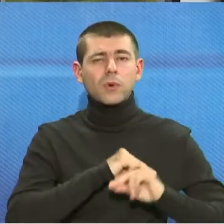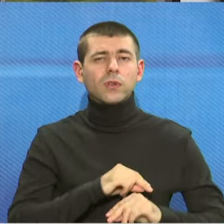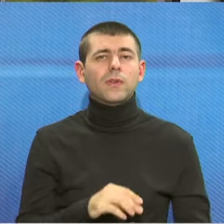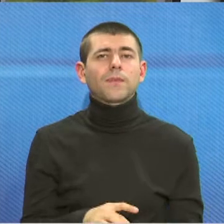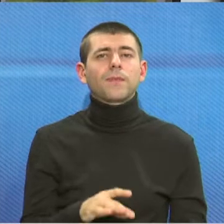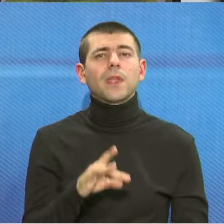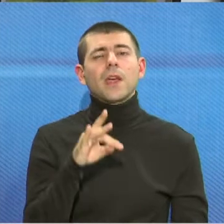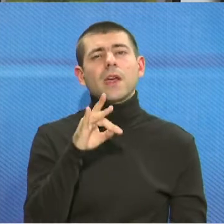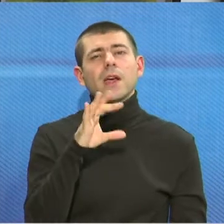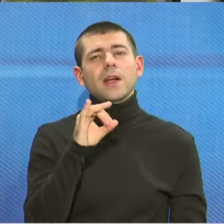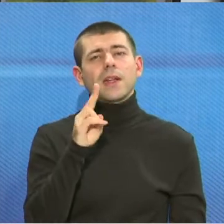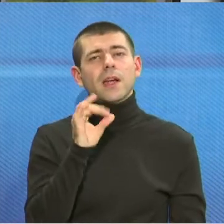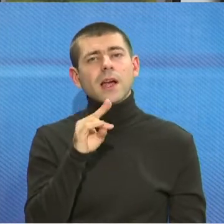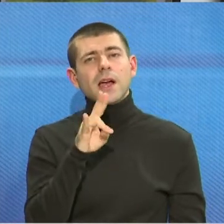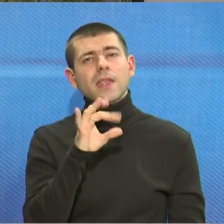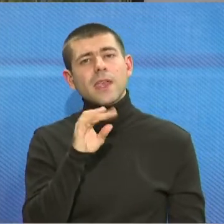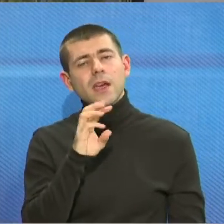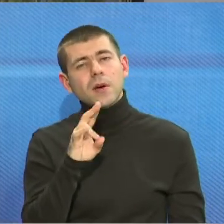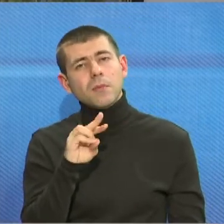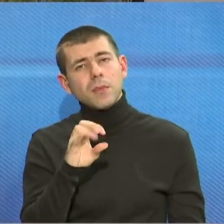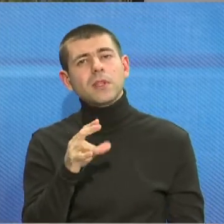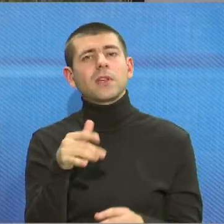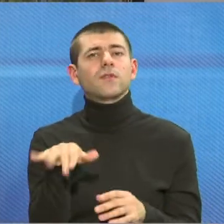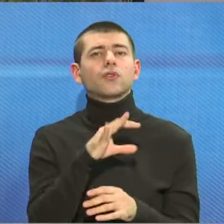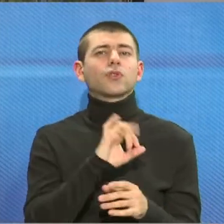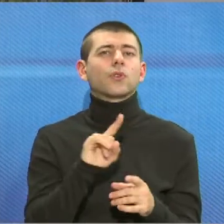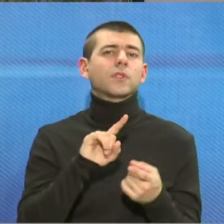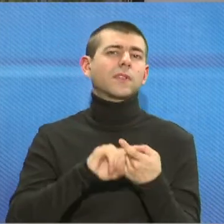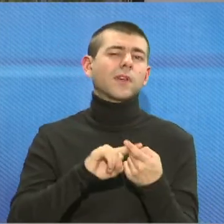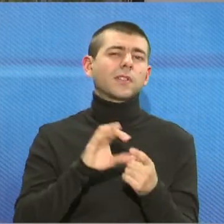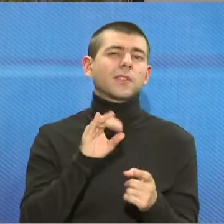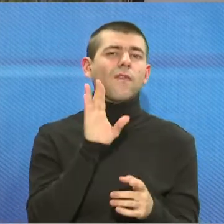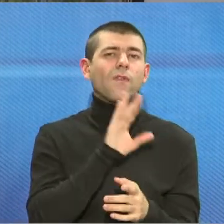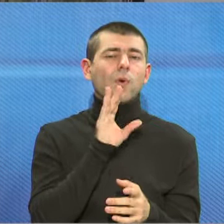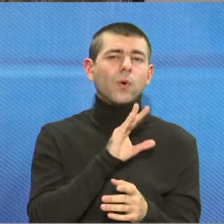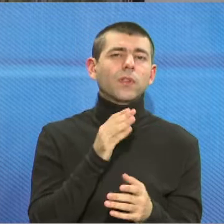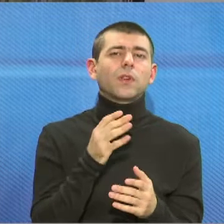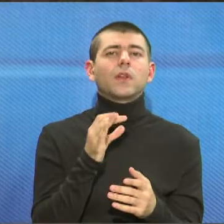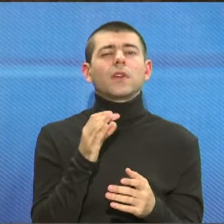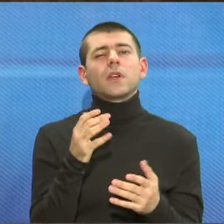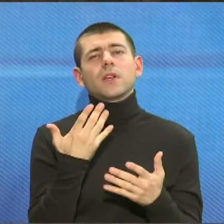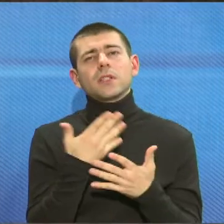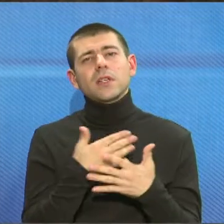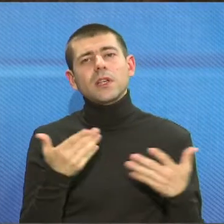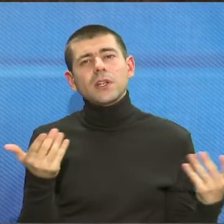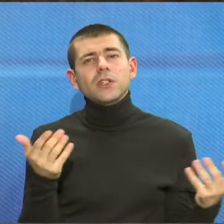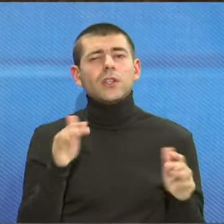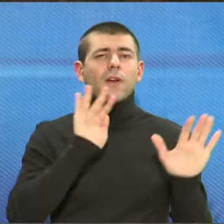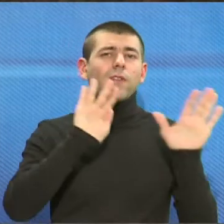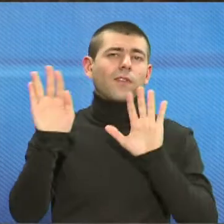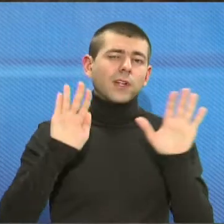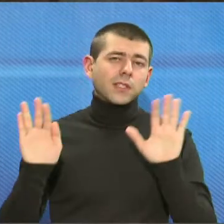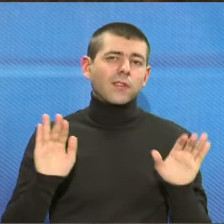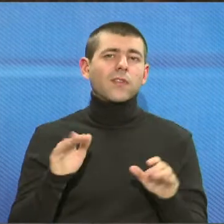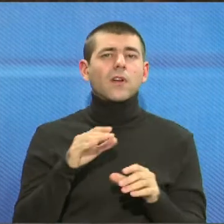Рака Нёман, яе маляўнічыя берагі і ўсё, што звязана з воднай стыхіяй. Чарговая і разам з тым завяршальная выстава ў